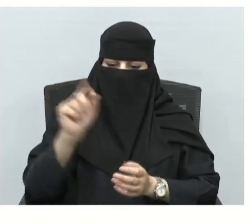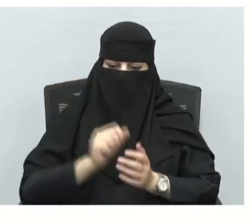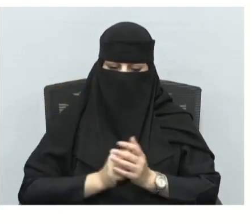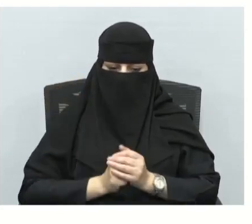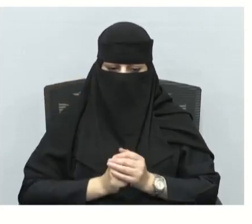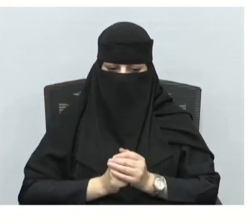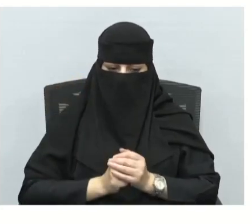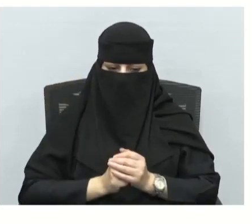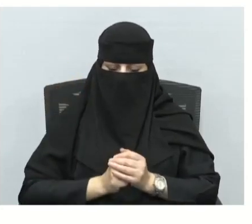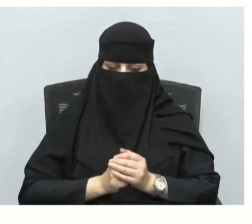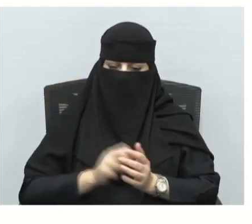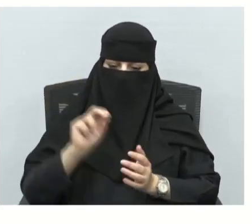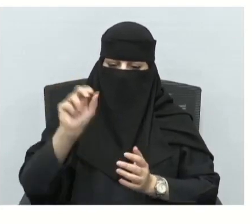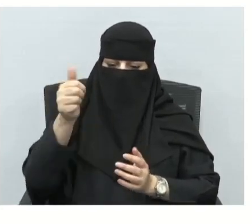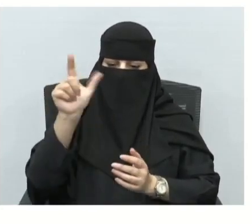ارتب